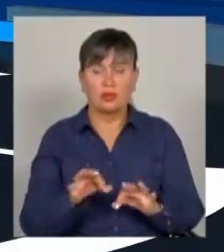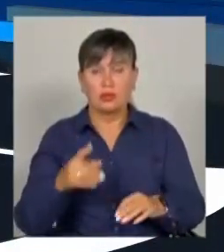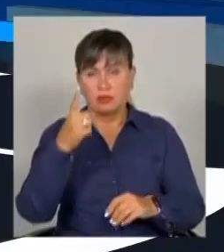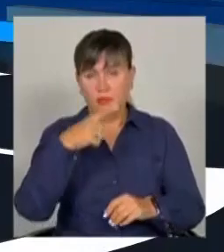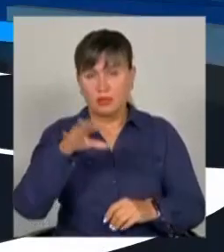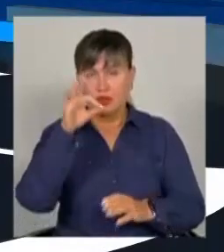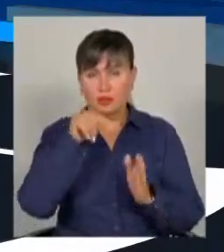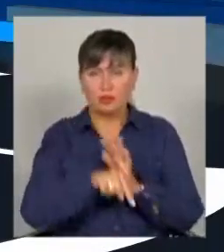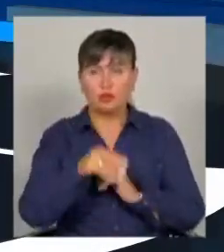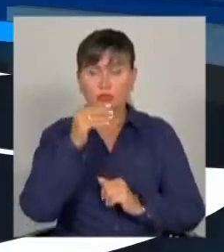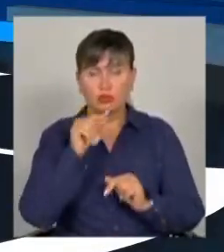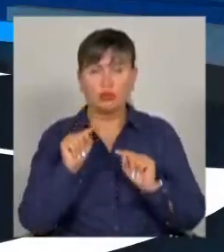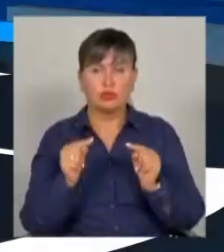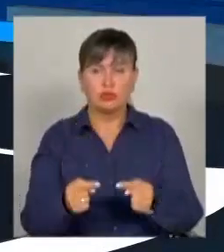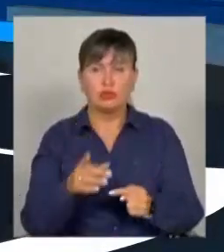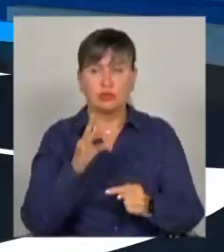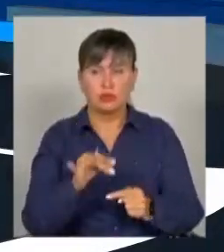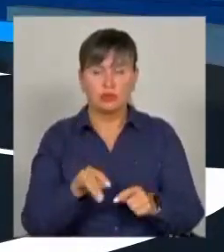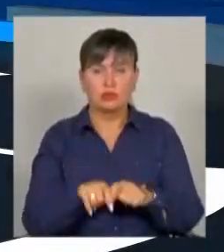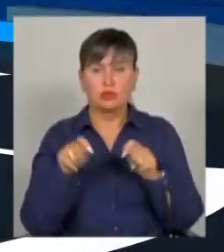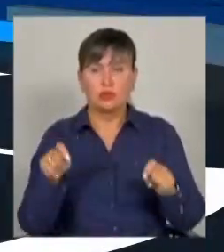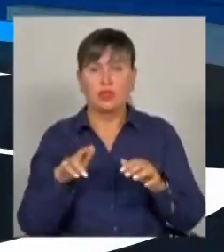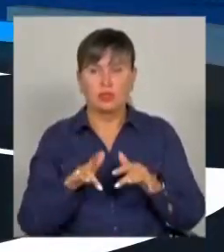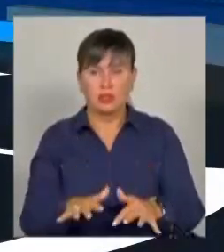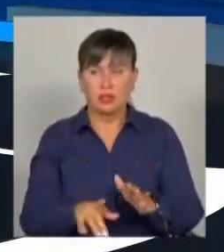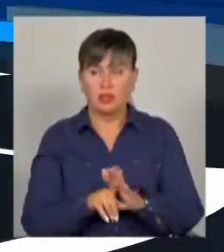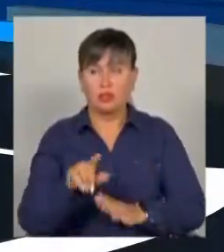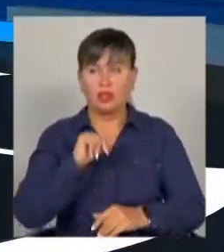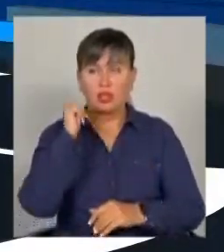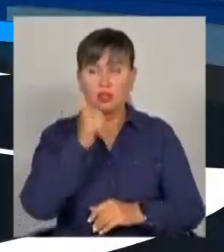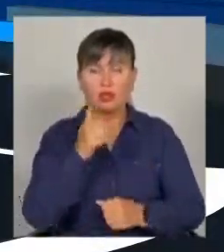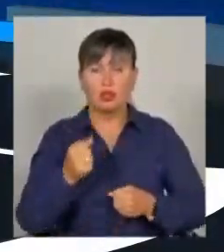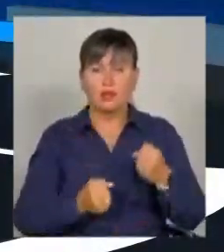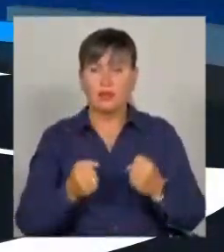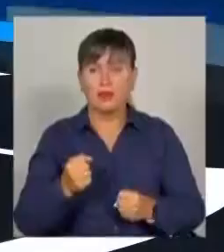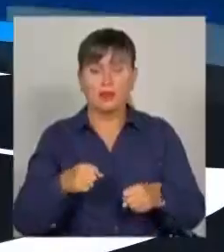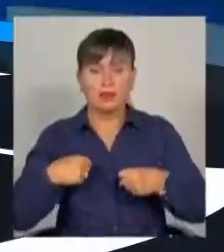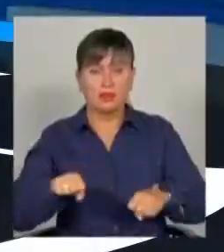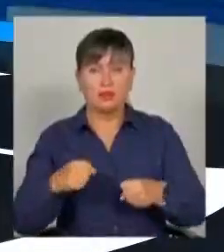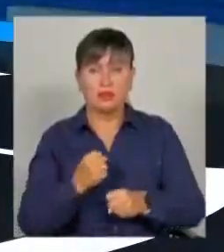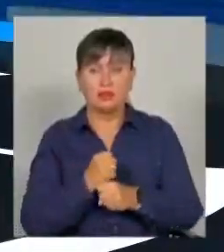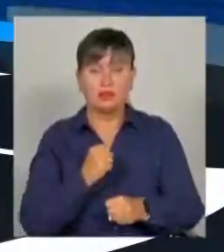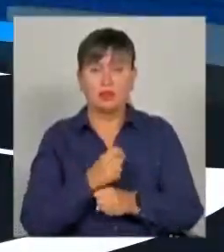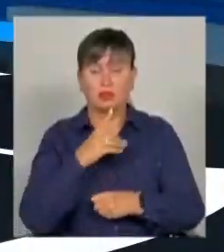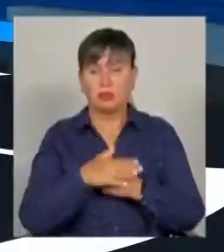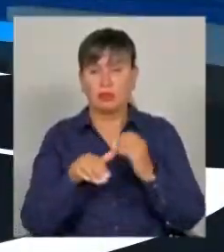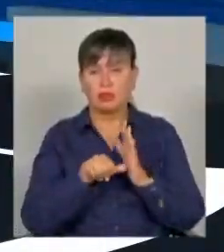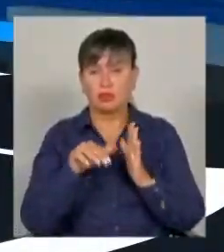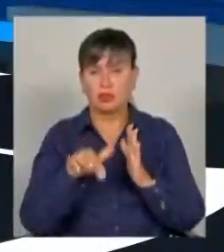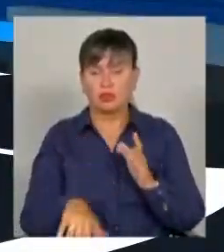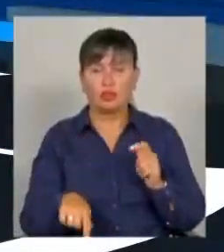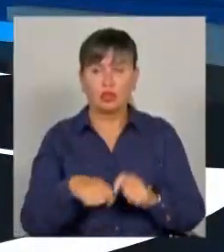департаменте полиции. Мужчину задержали и завели дело. А с начала года водители двухколесного транспорта совершили почти